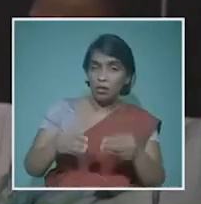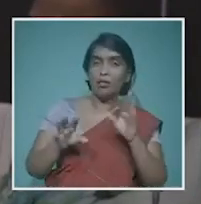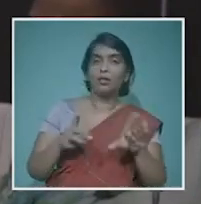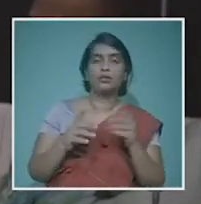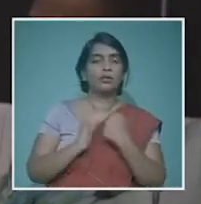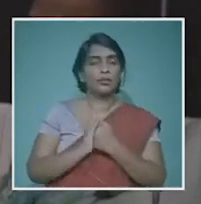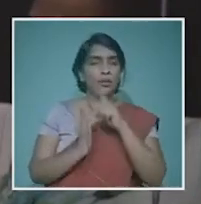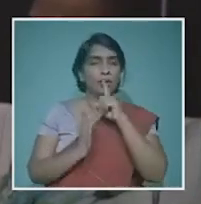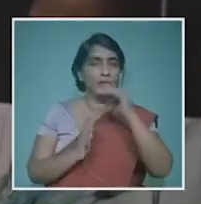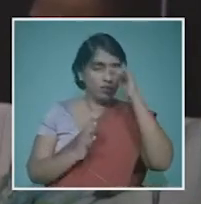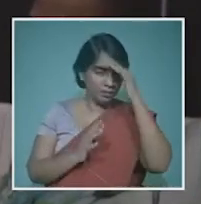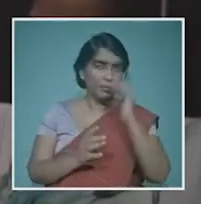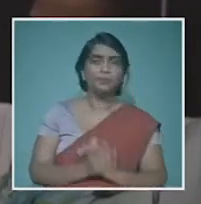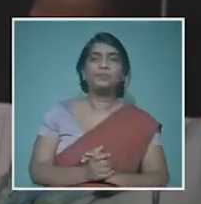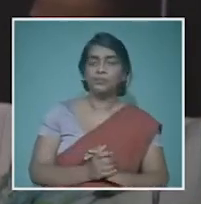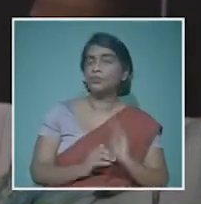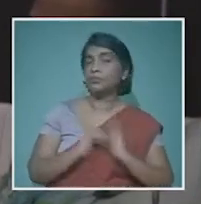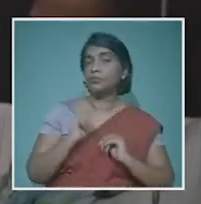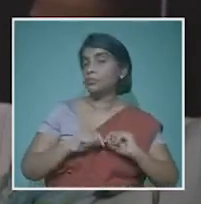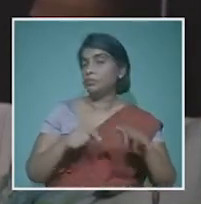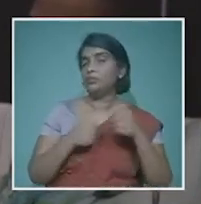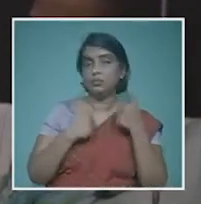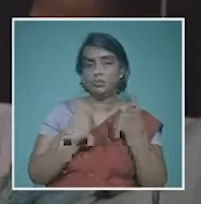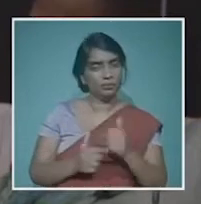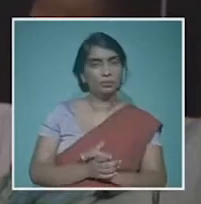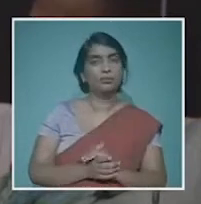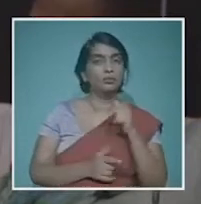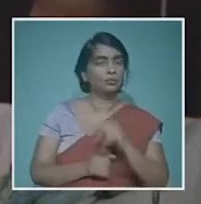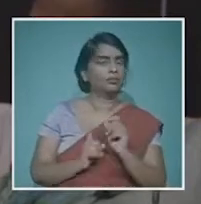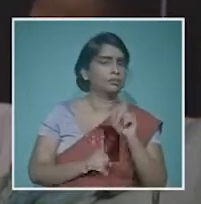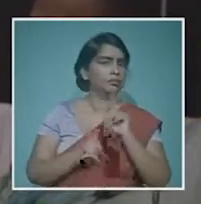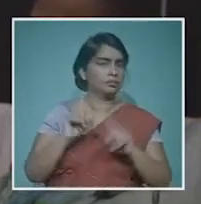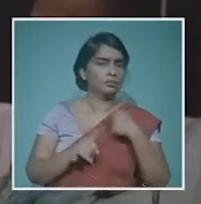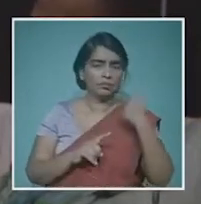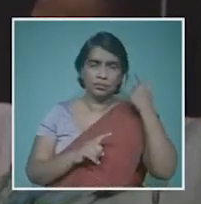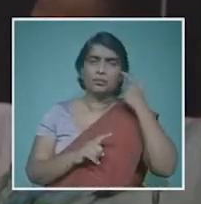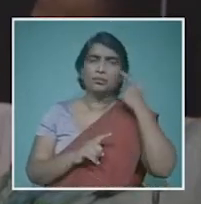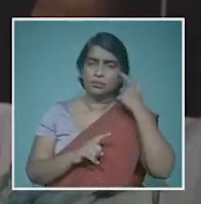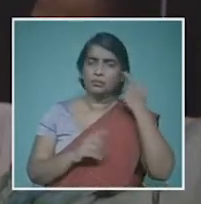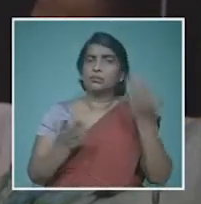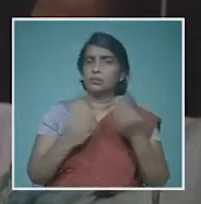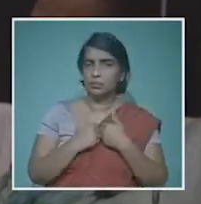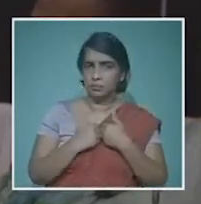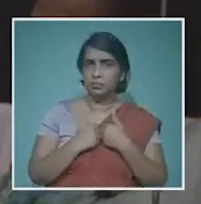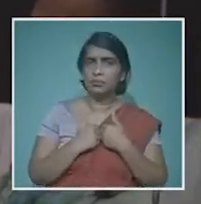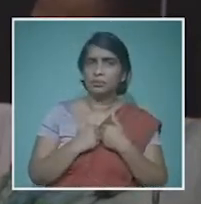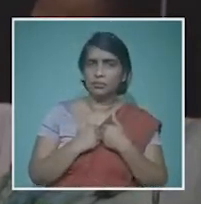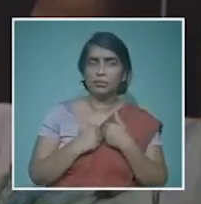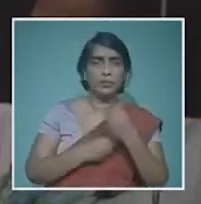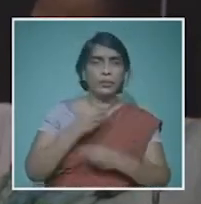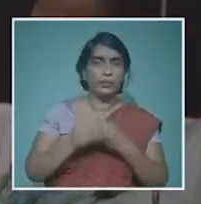කරු කතානායකතුමනි ක්‍රියා කිරීම වැදගත්. මේ පාර්ලිමේන්තුවේ මට මතකයි අපේ